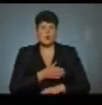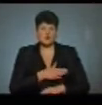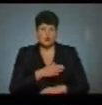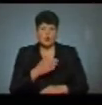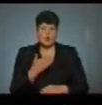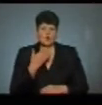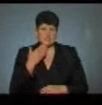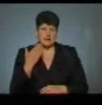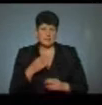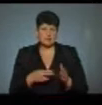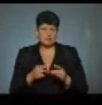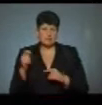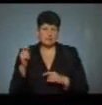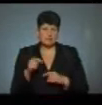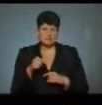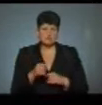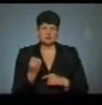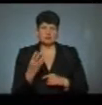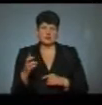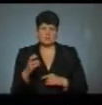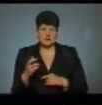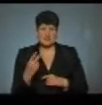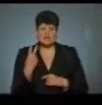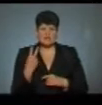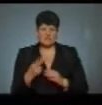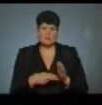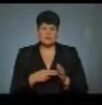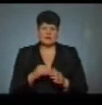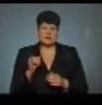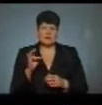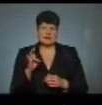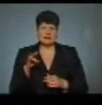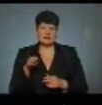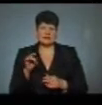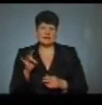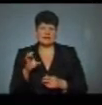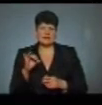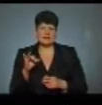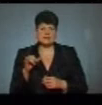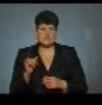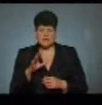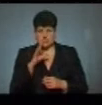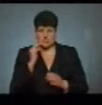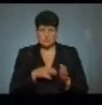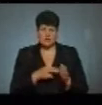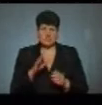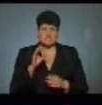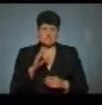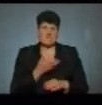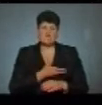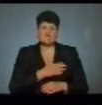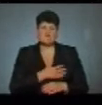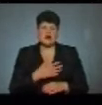з Польщі виїхали в Україну 14 березня. 2 поїзди «Інтерсіті» з Перемишля та нічний поїзд з Варшави. Крім того, 7